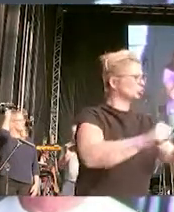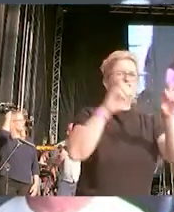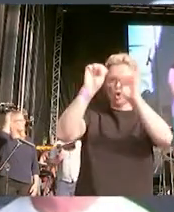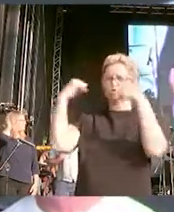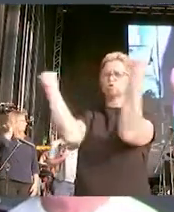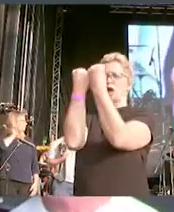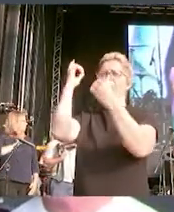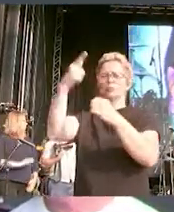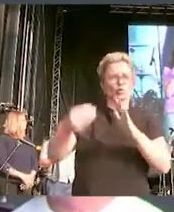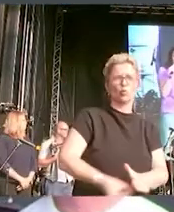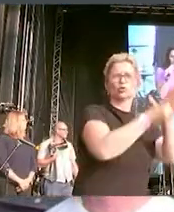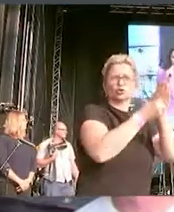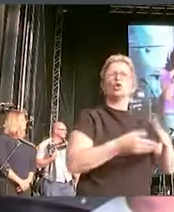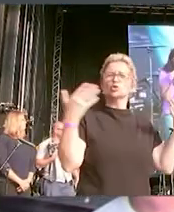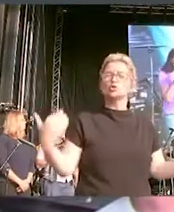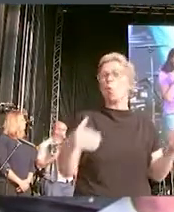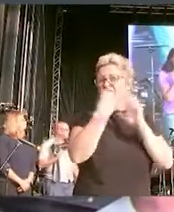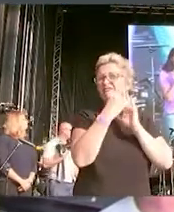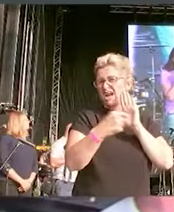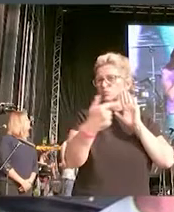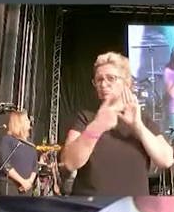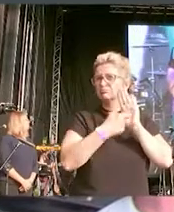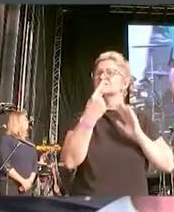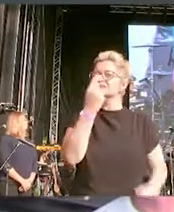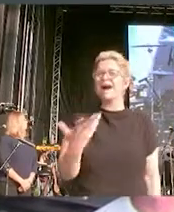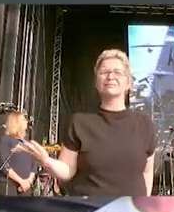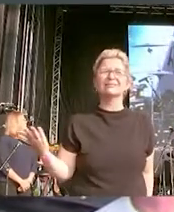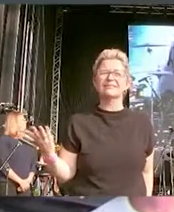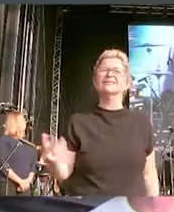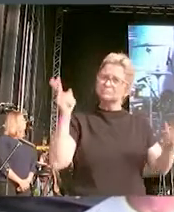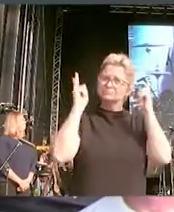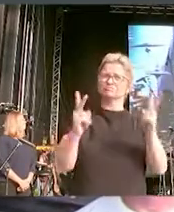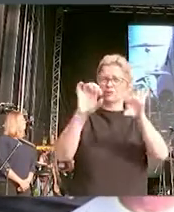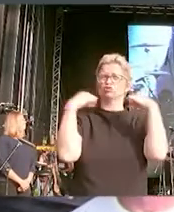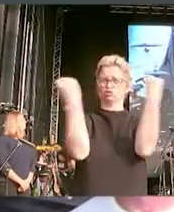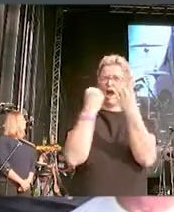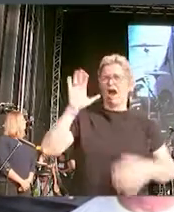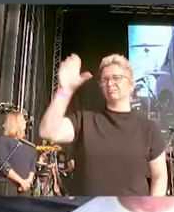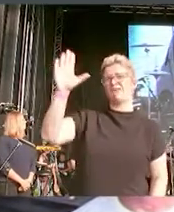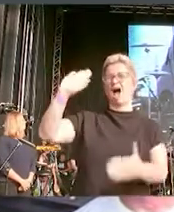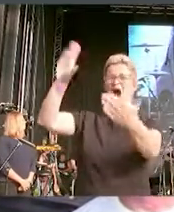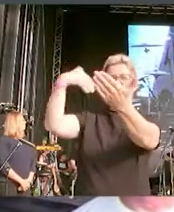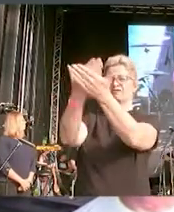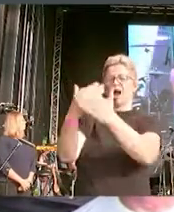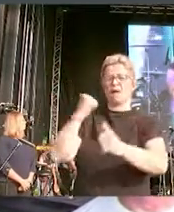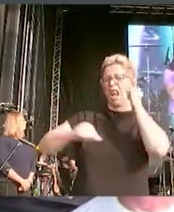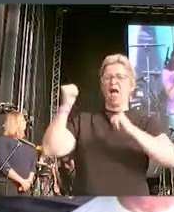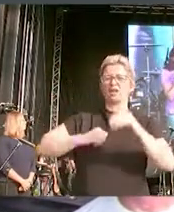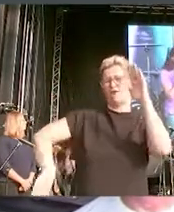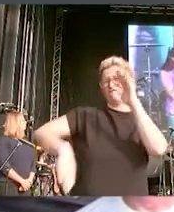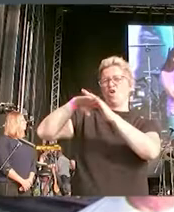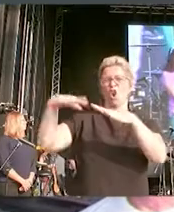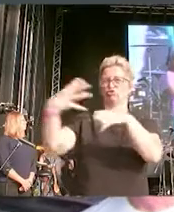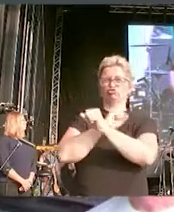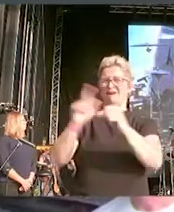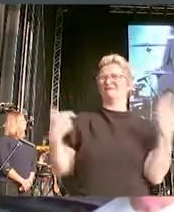Gewalt. So steht es jedenfalls in unserer Verfassung. Der Staat wird dieser Aufgabe leider nicht gerecht.